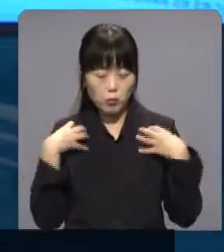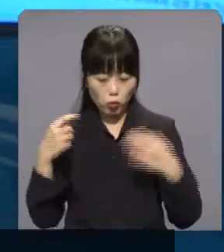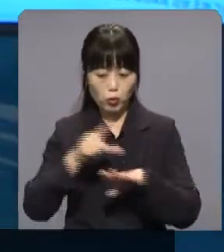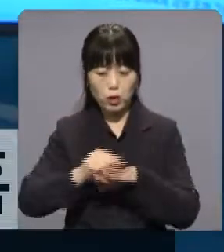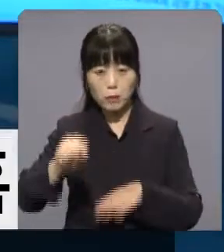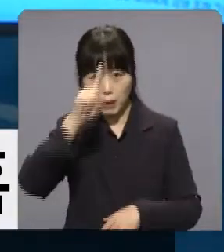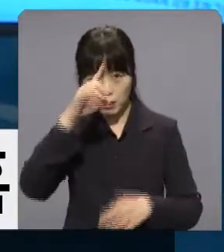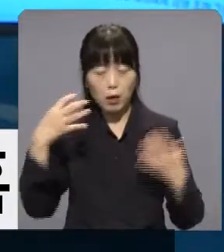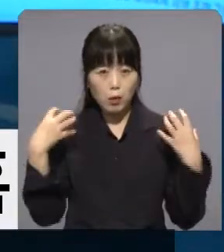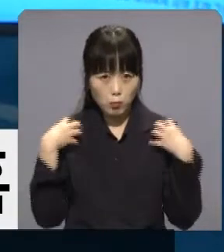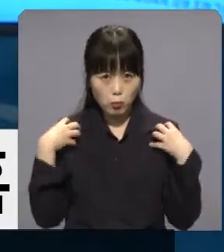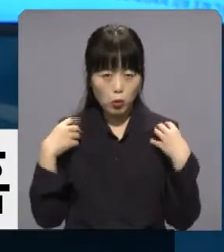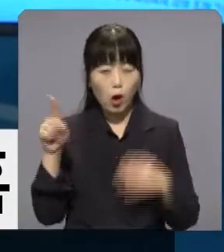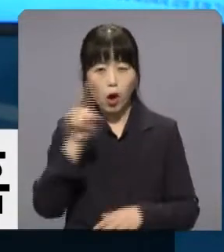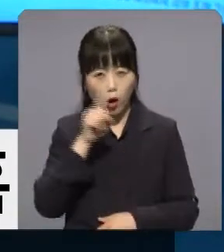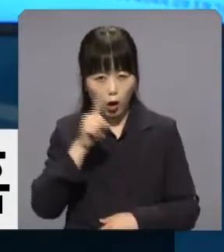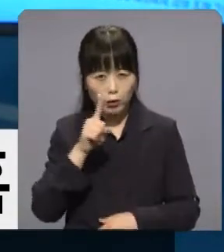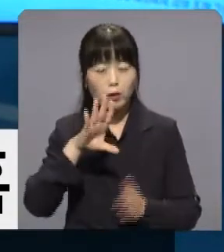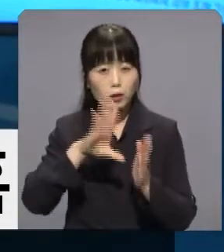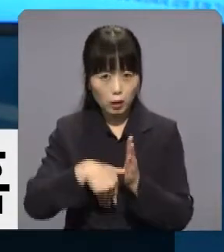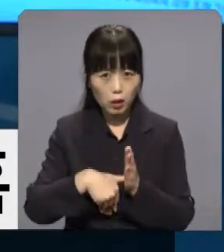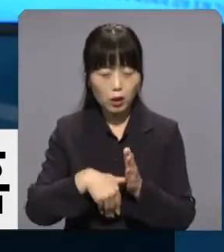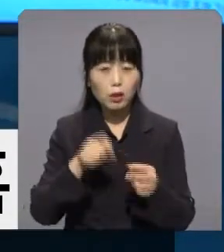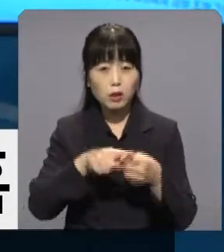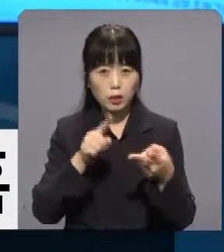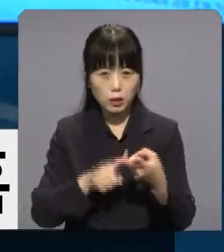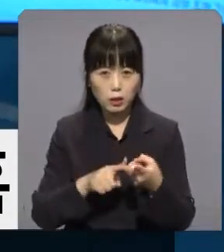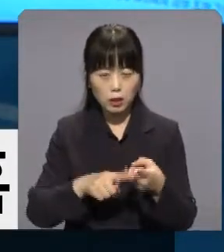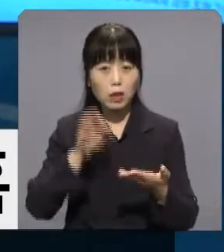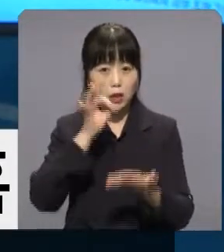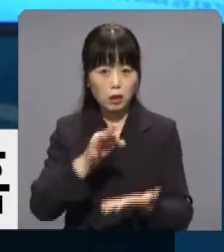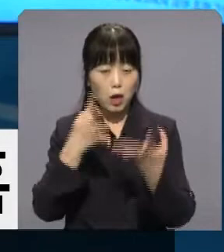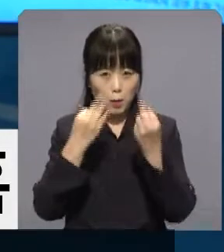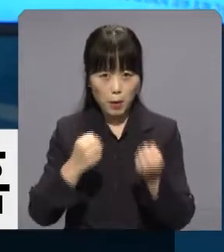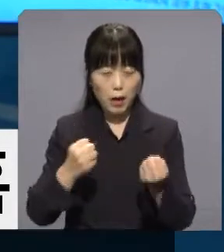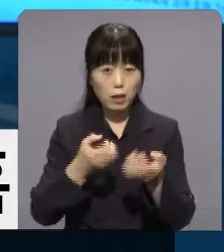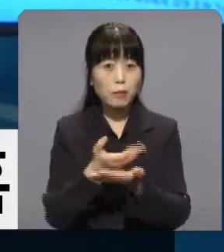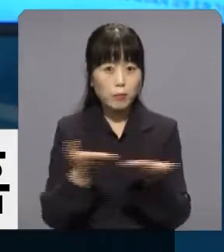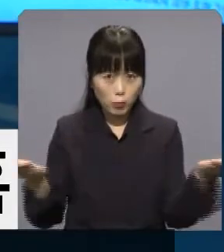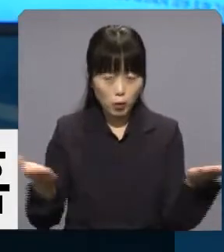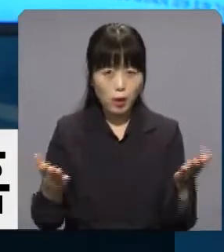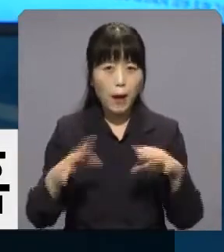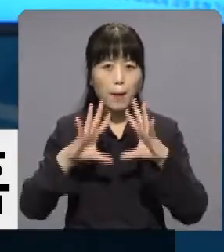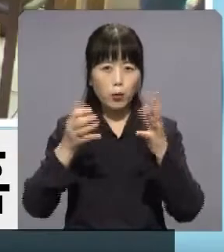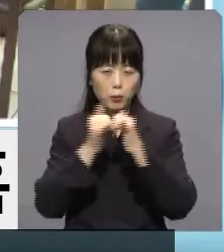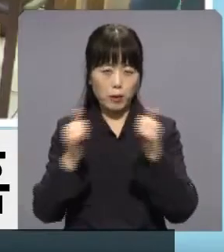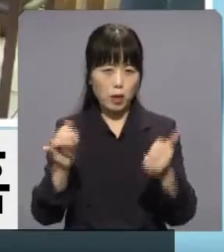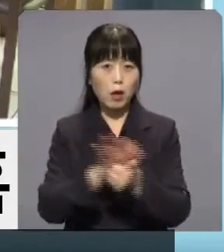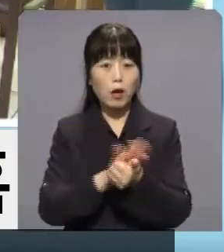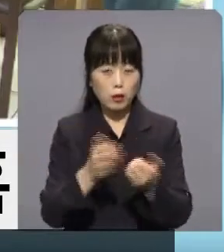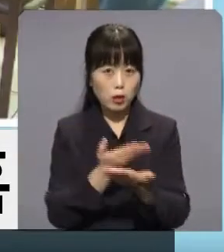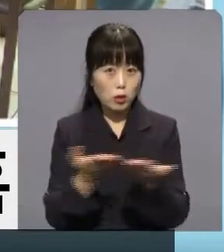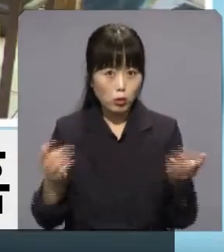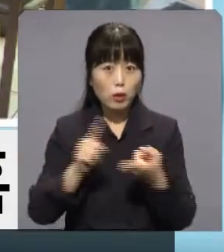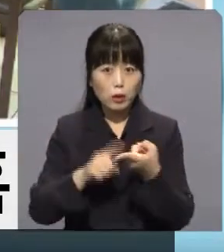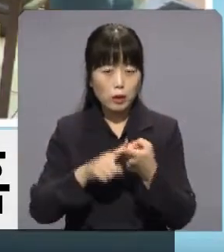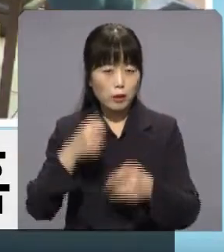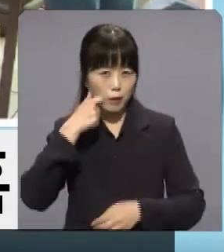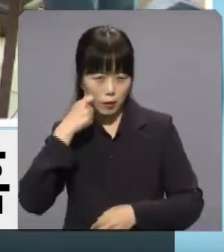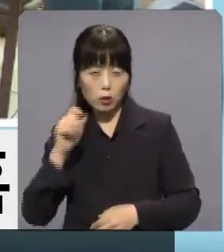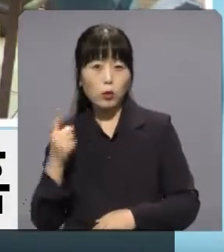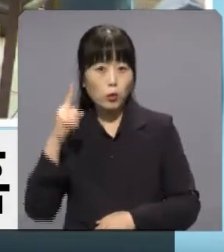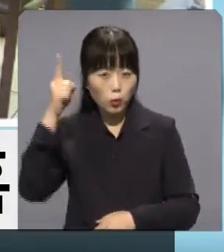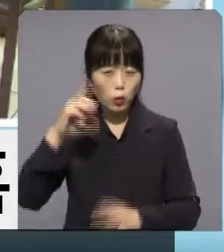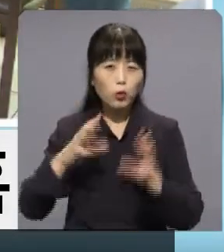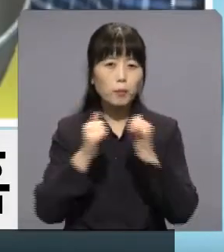지방정부라든가 뭐 어느 경우건 재정을 많이 풀어서 국민들에게 많은 혜택을 주면 인기도 올라가고